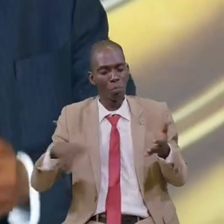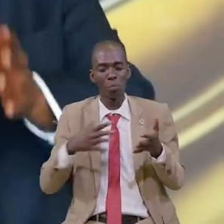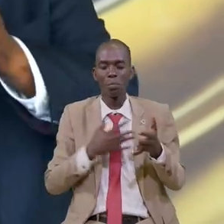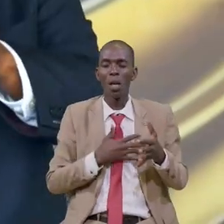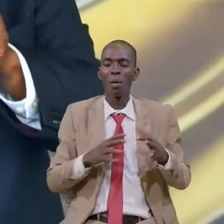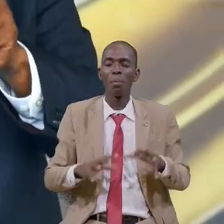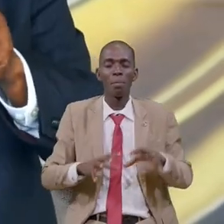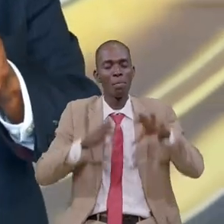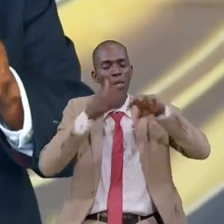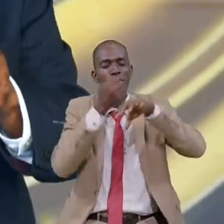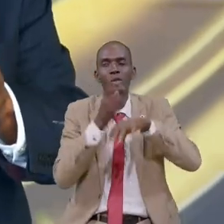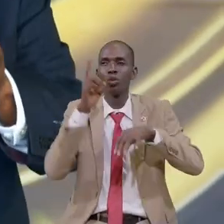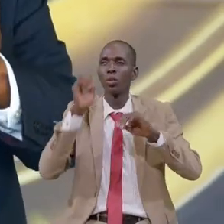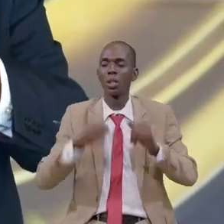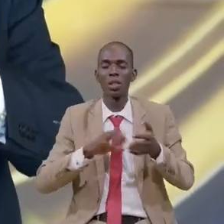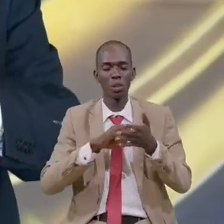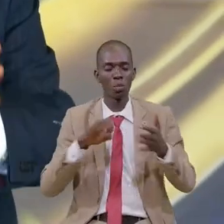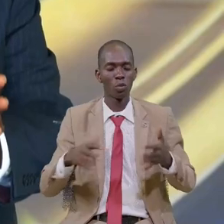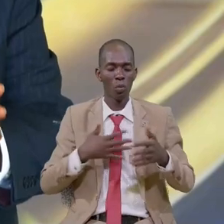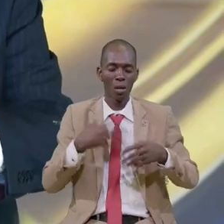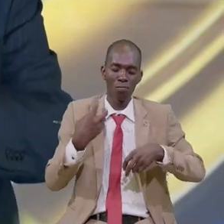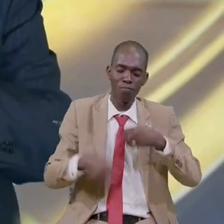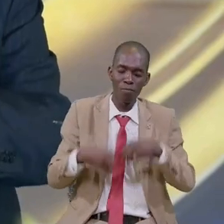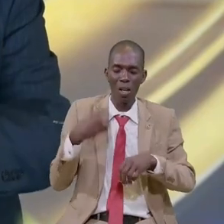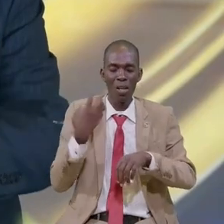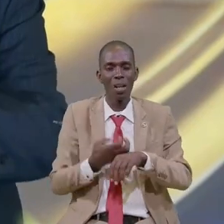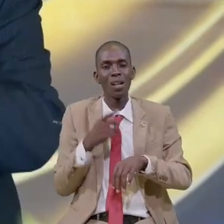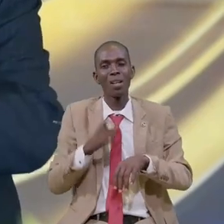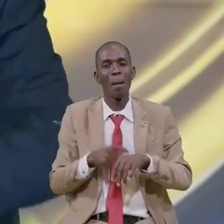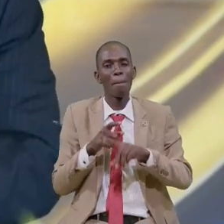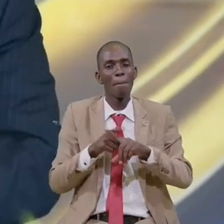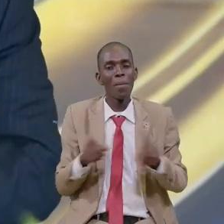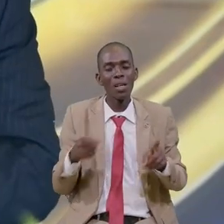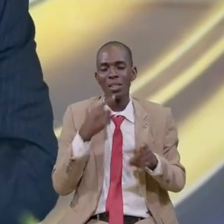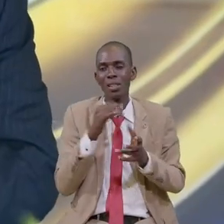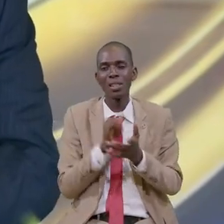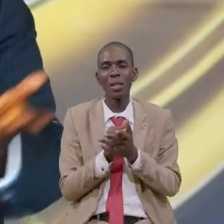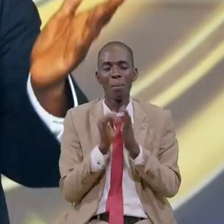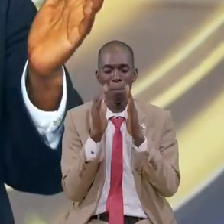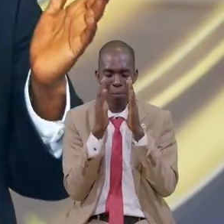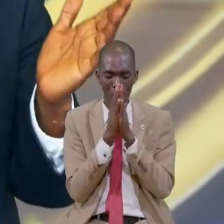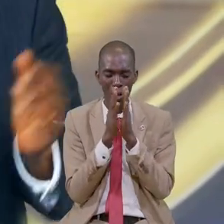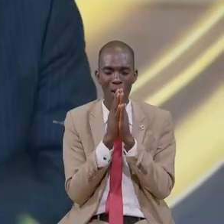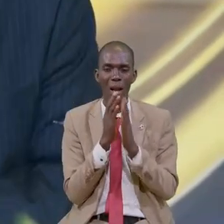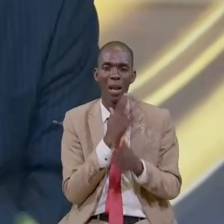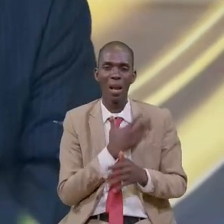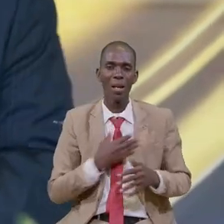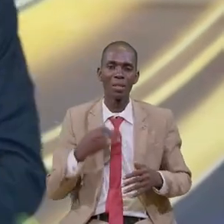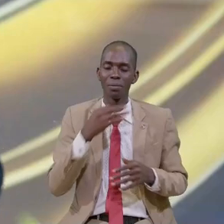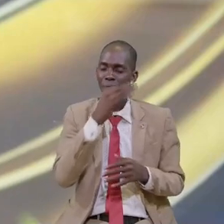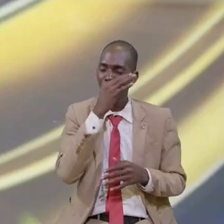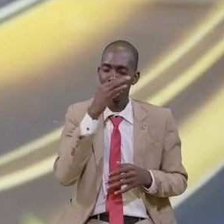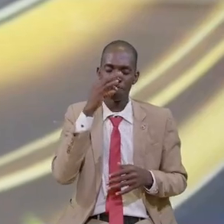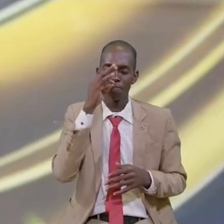ma difficulté. Mais il dit, la prière et le jeûne. La prière